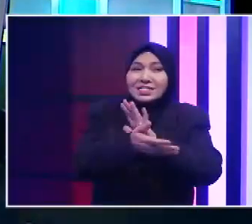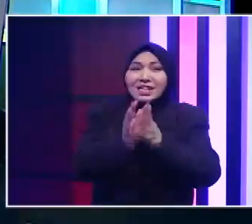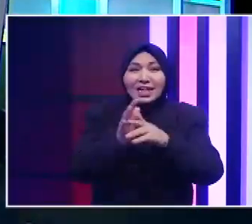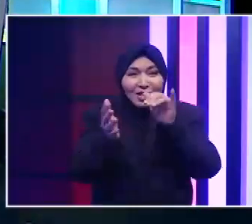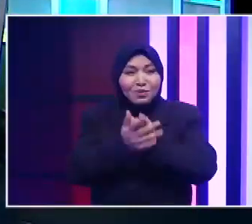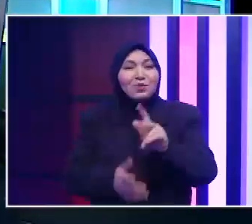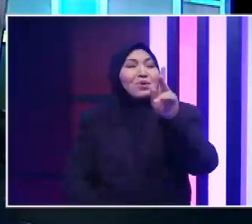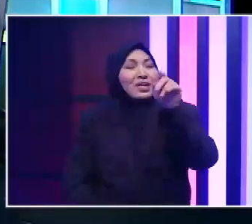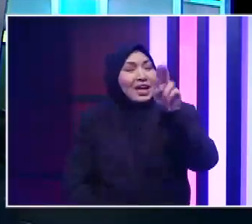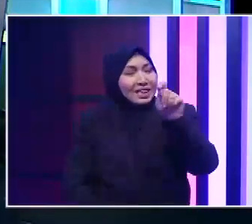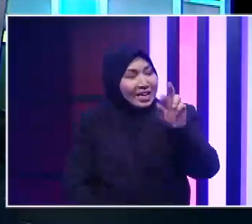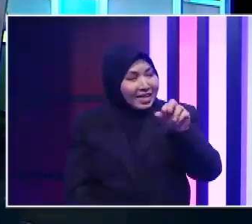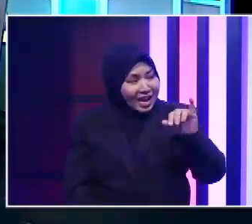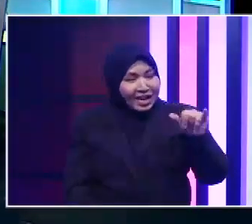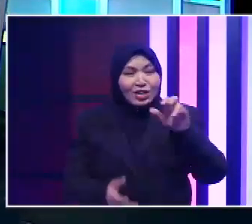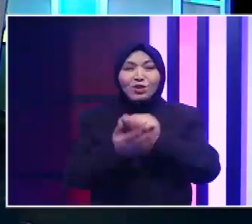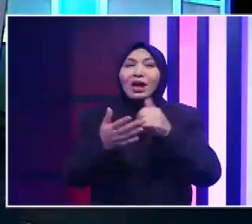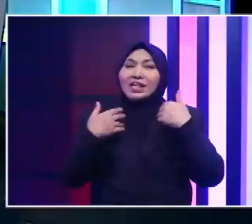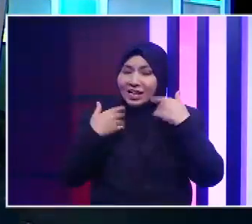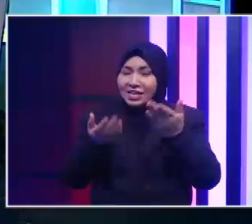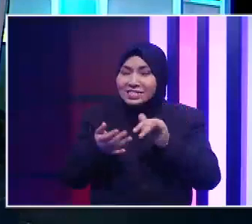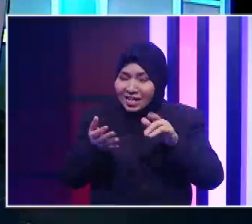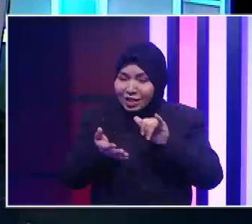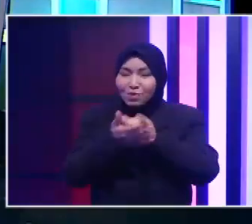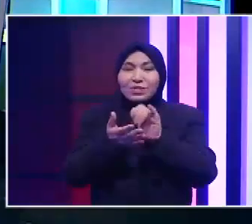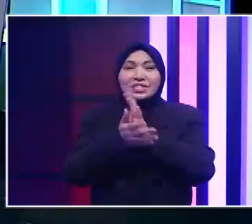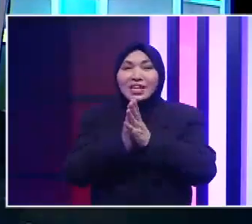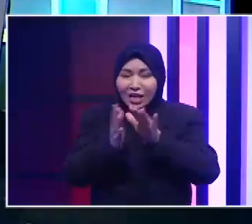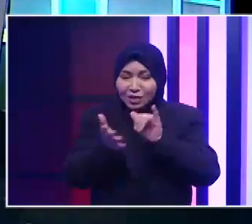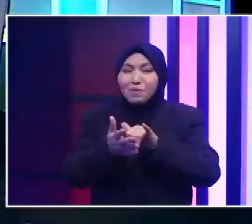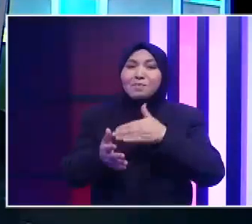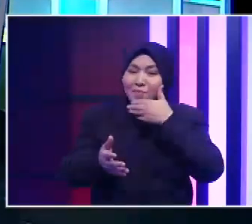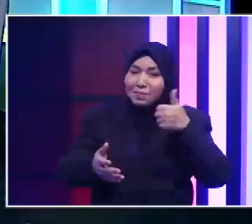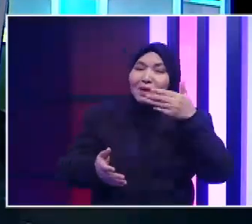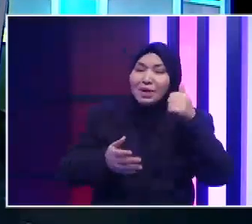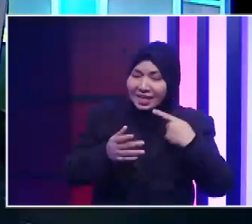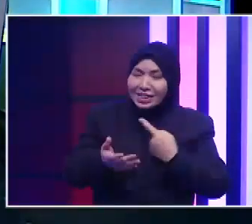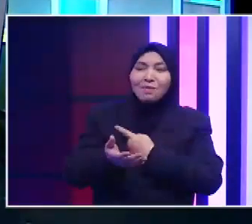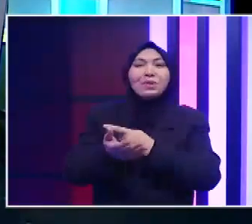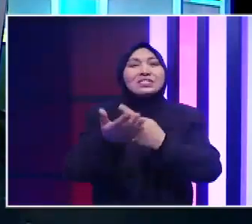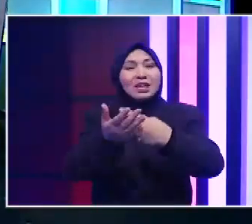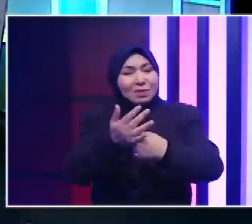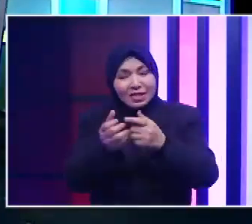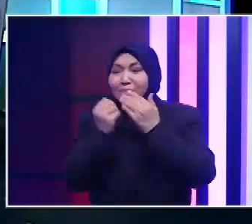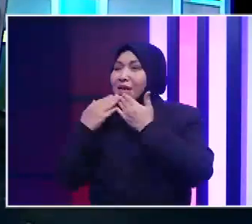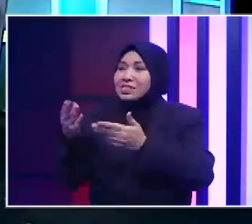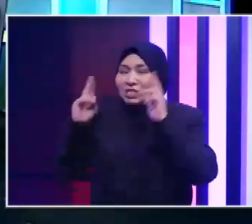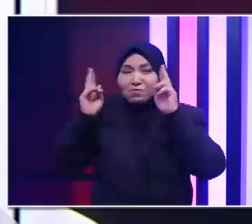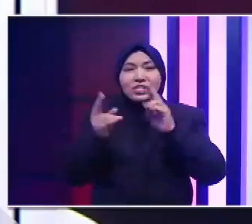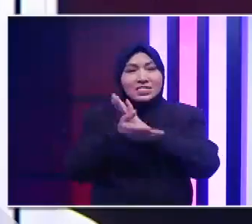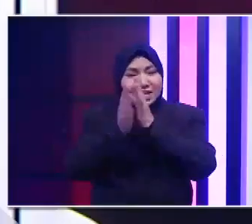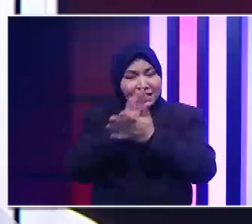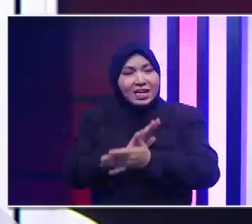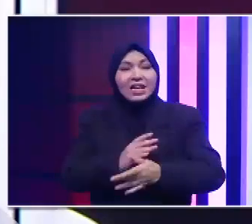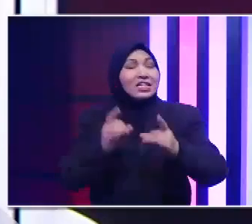kriteria yang akan kita bincangkan jadi